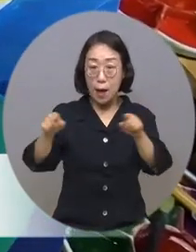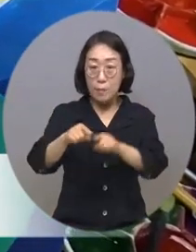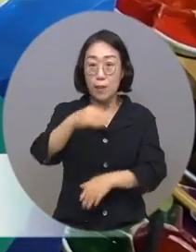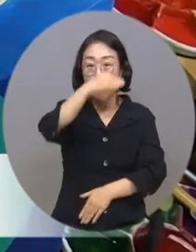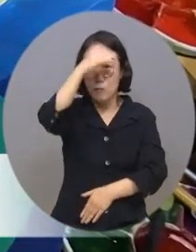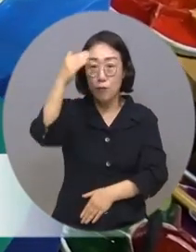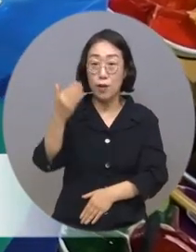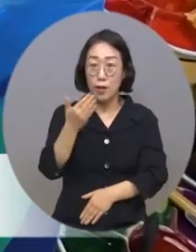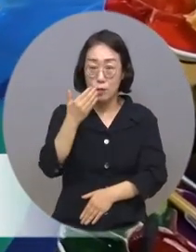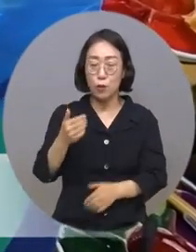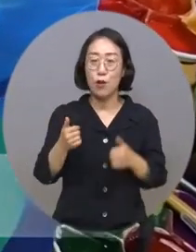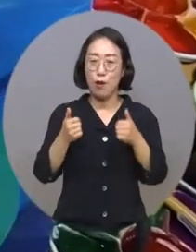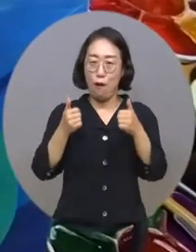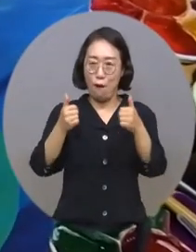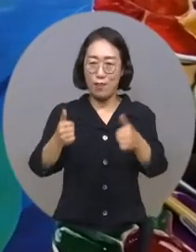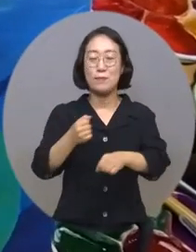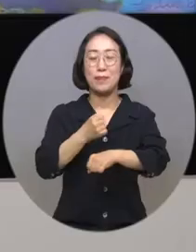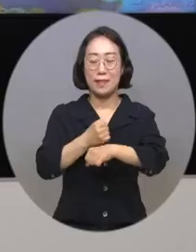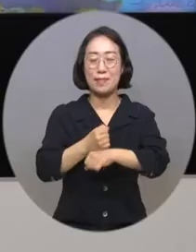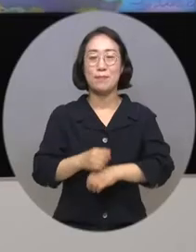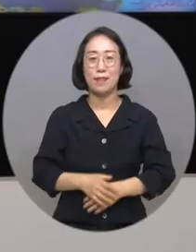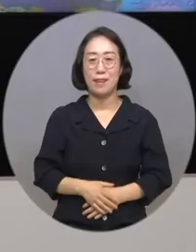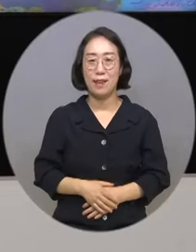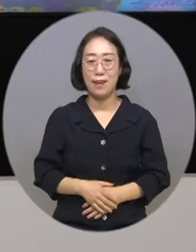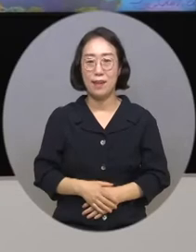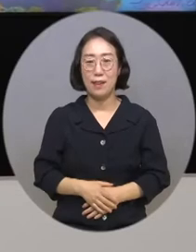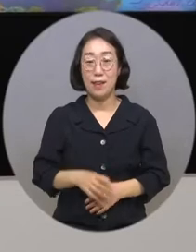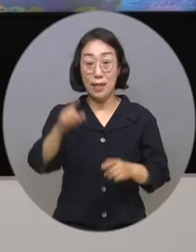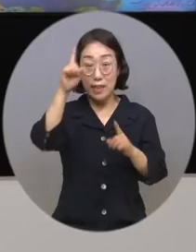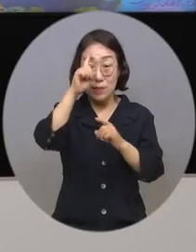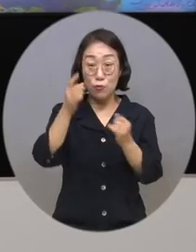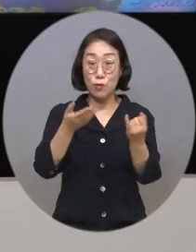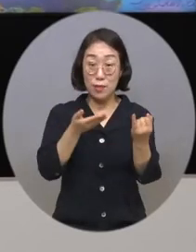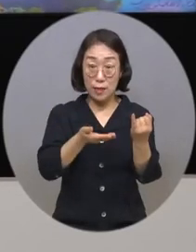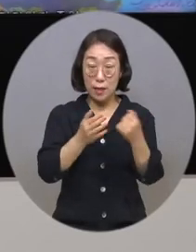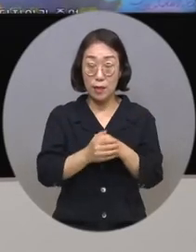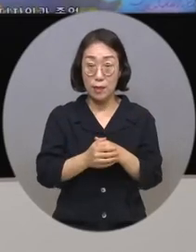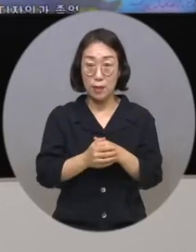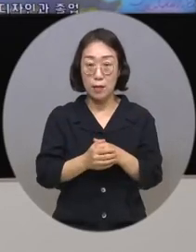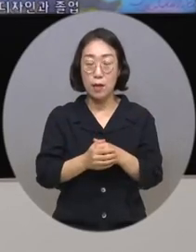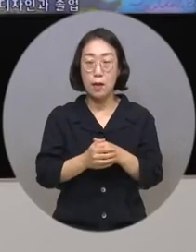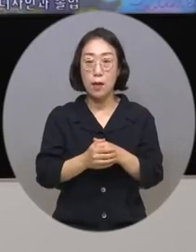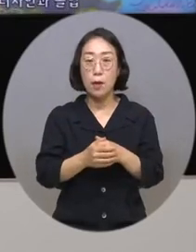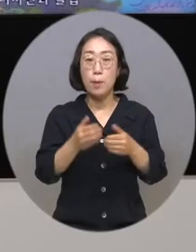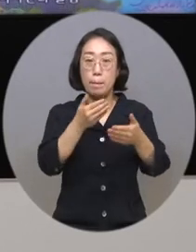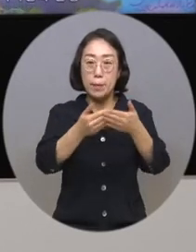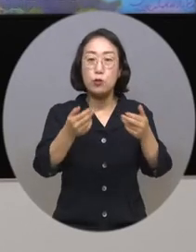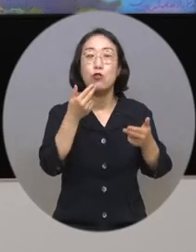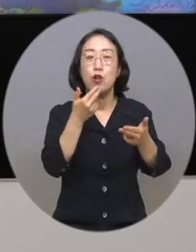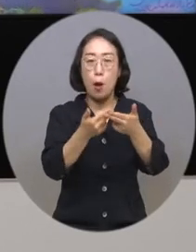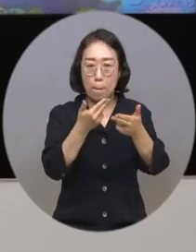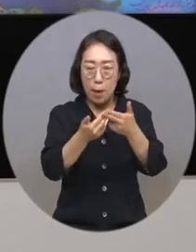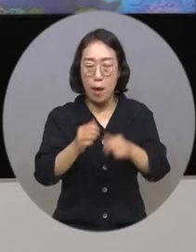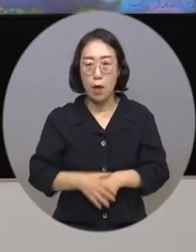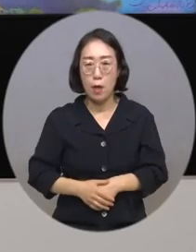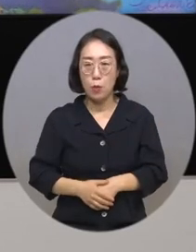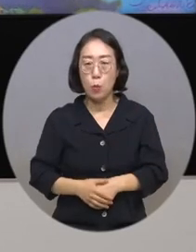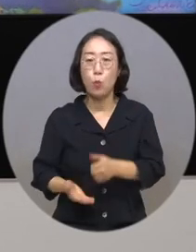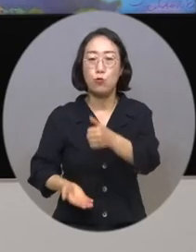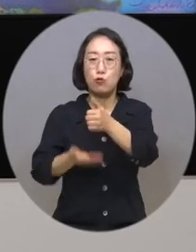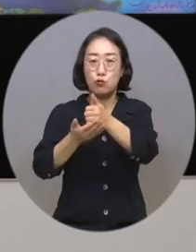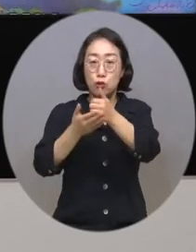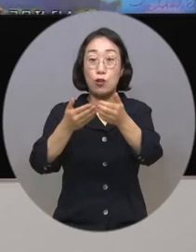있도록 열심히 하겠습니다. 이춘희 작가는 한국미술협회, 전남미술대전